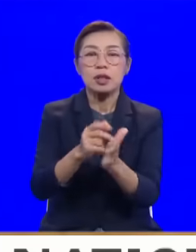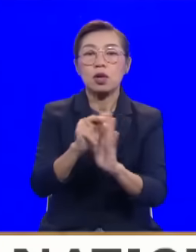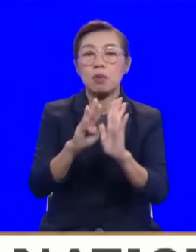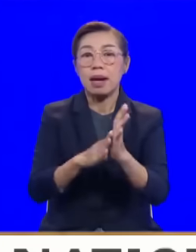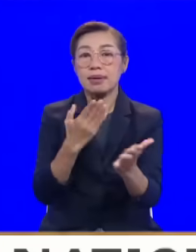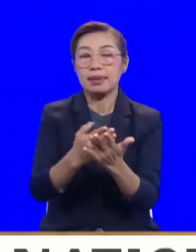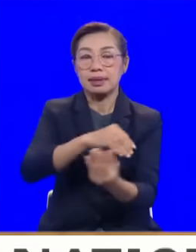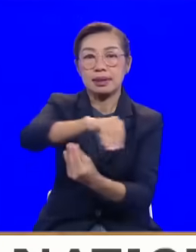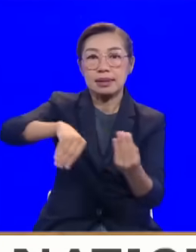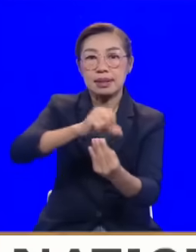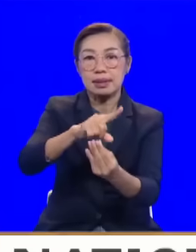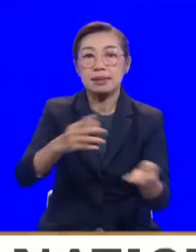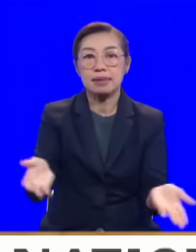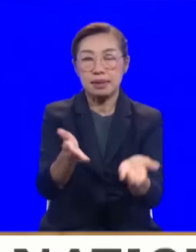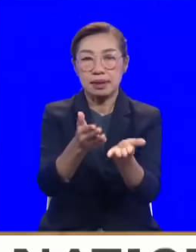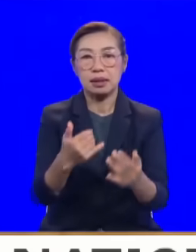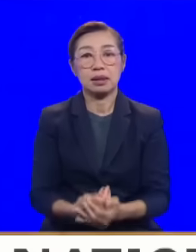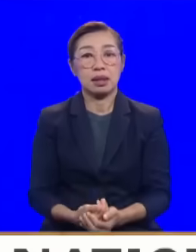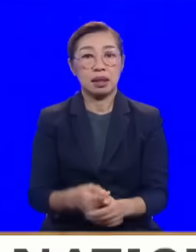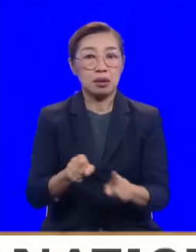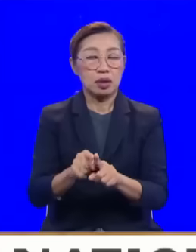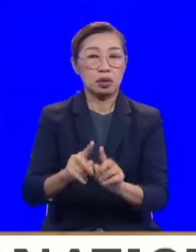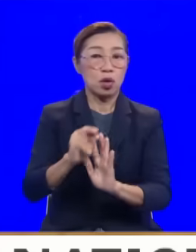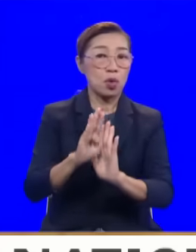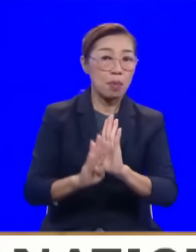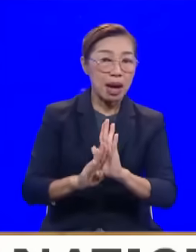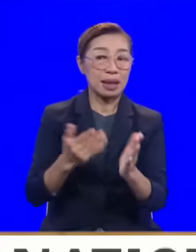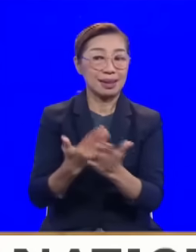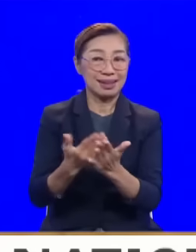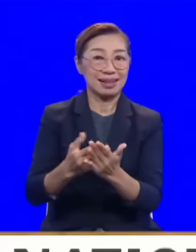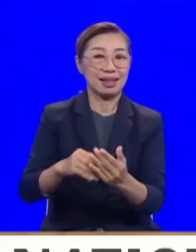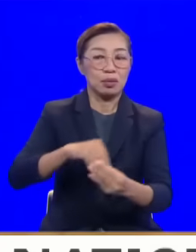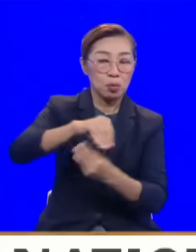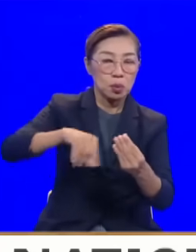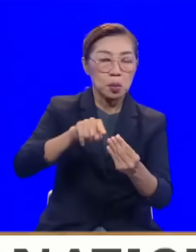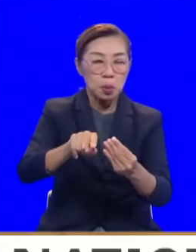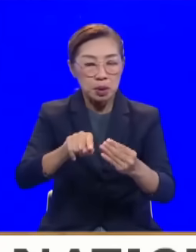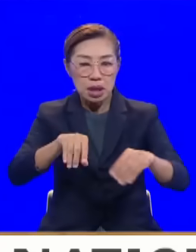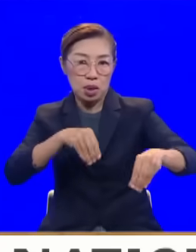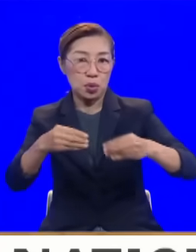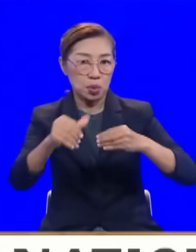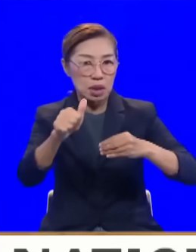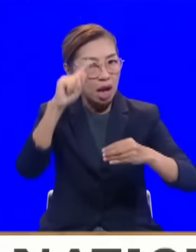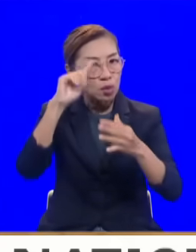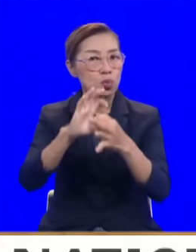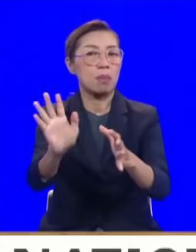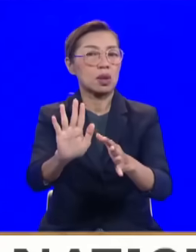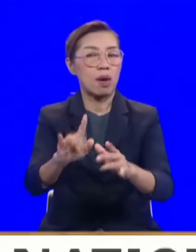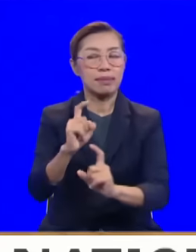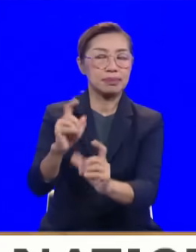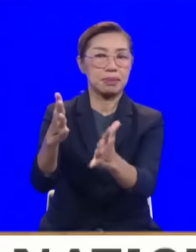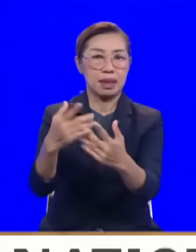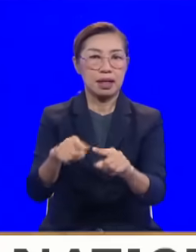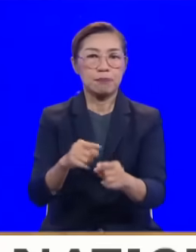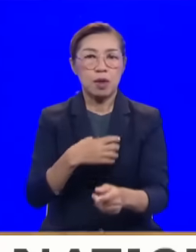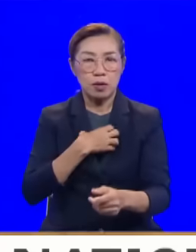าในความยืดหยุ่นของกรอบนโยบายการคลังไม่มีปัญหาไม่มีความเสี่ยงไม่ได้น่าห่วงก็จะใช้การกระตุ้นเศรษฐกิจให้โตขึ้น